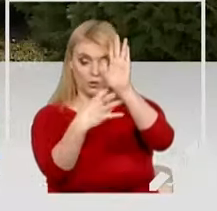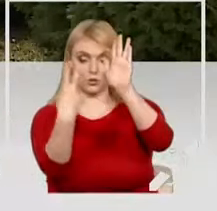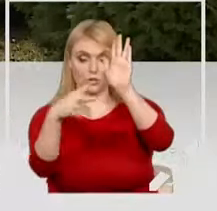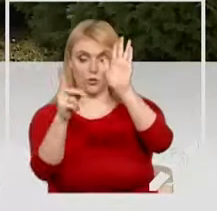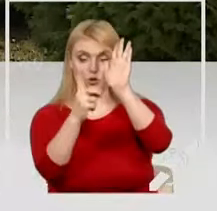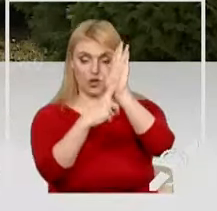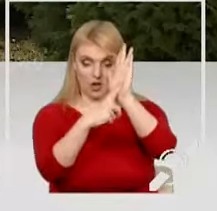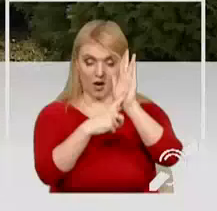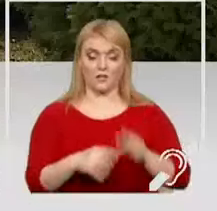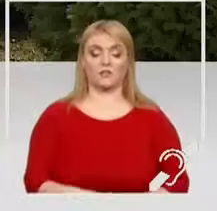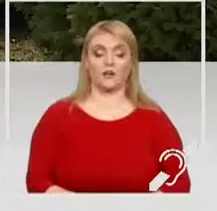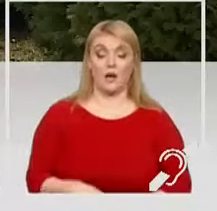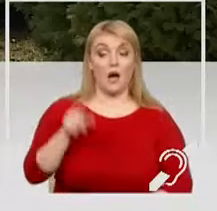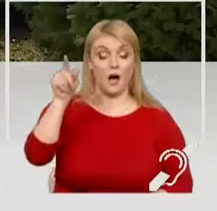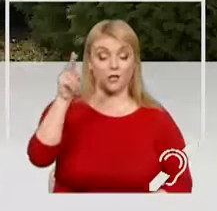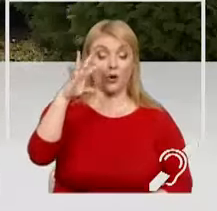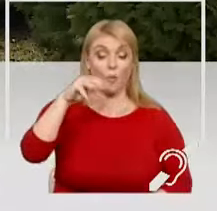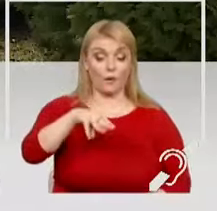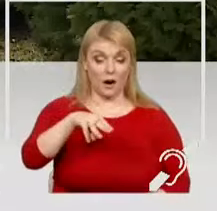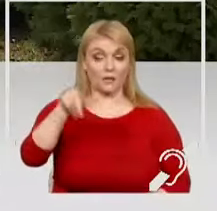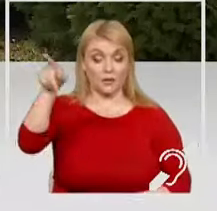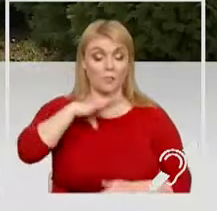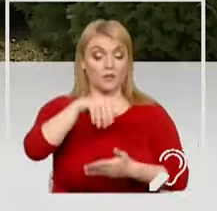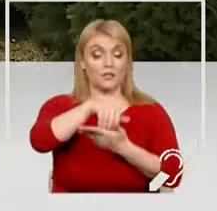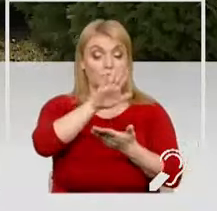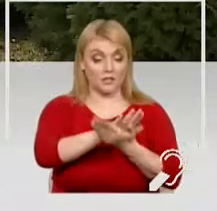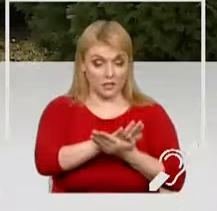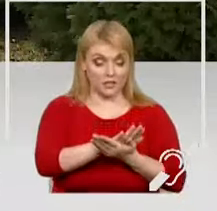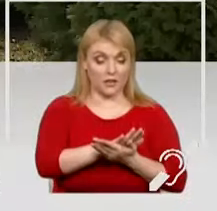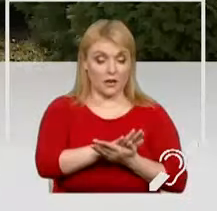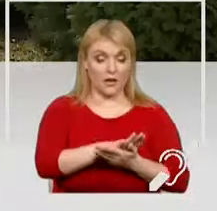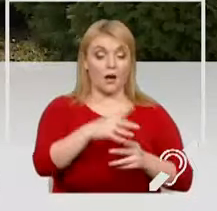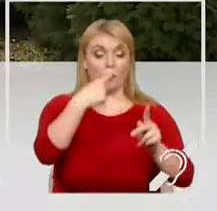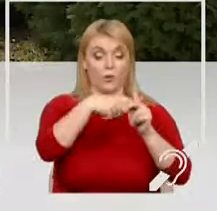1926 la stația Meteo Comrat, când s-a înregistrat o maximă de